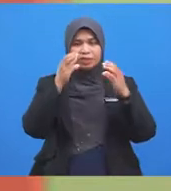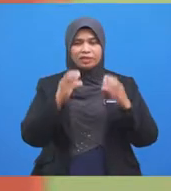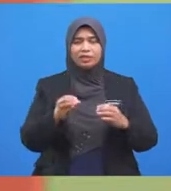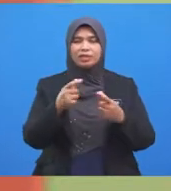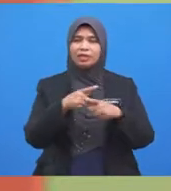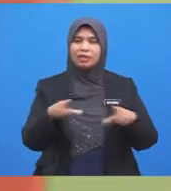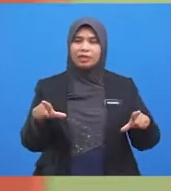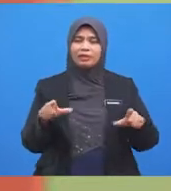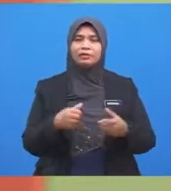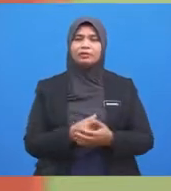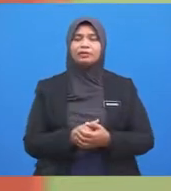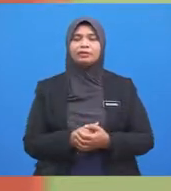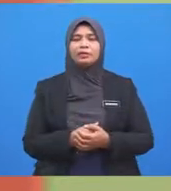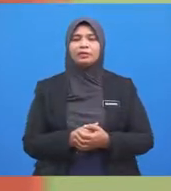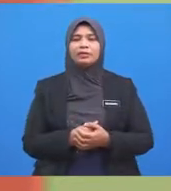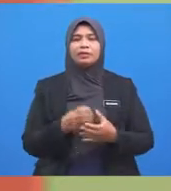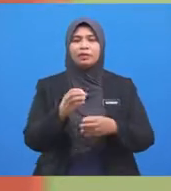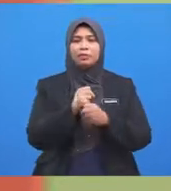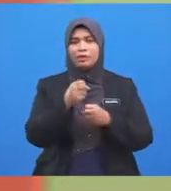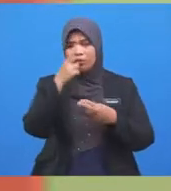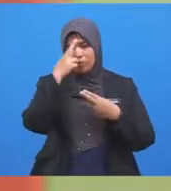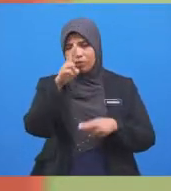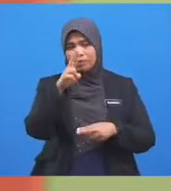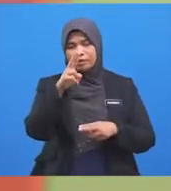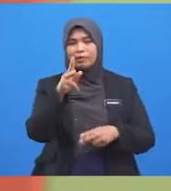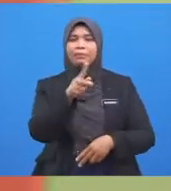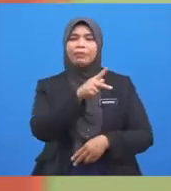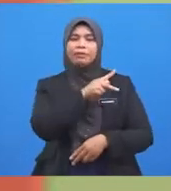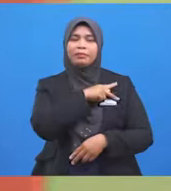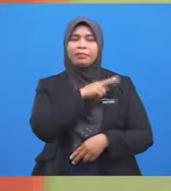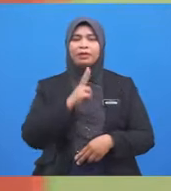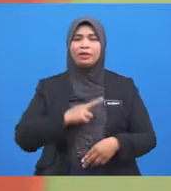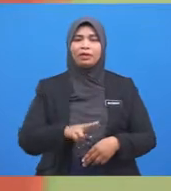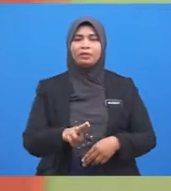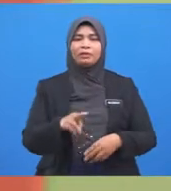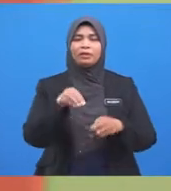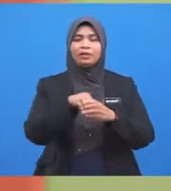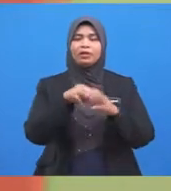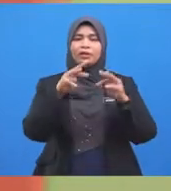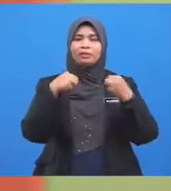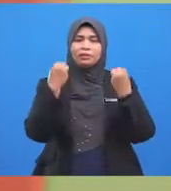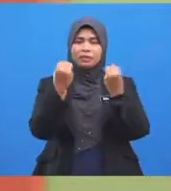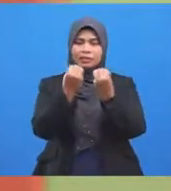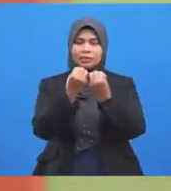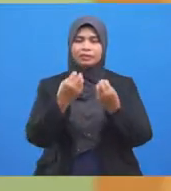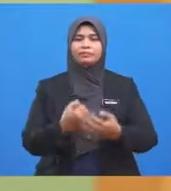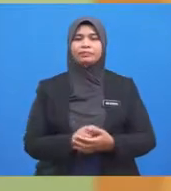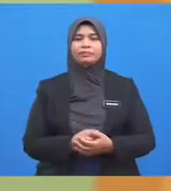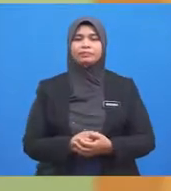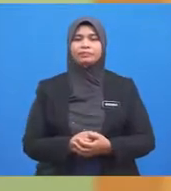lain Icheng dapat menghormati pemimpin agama dalam masyarakat setempat.